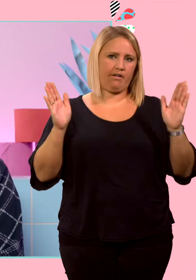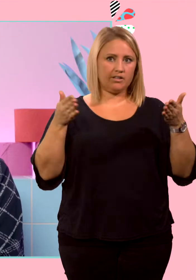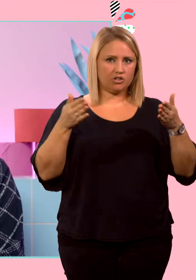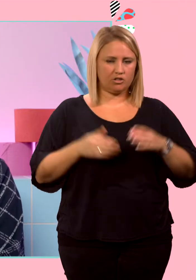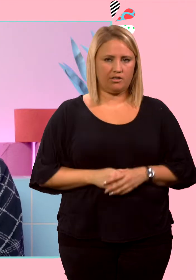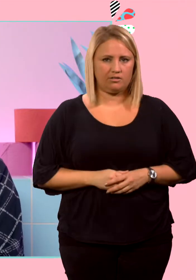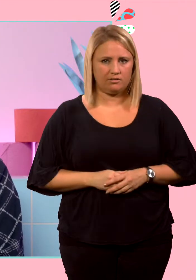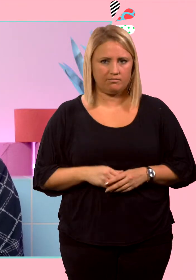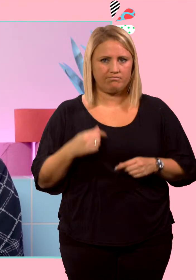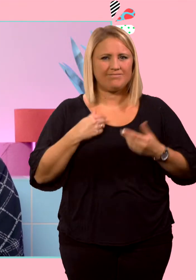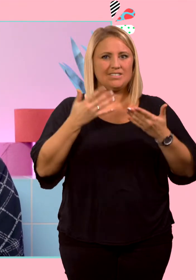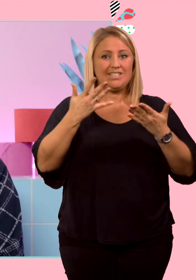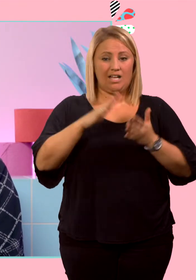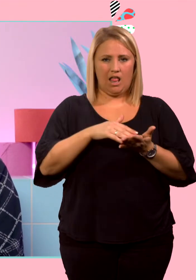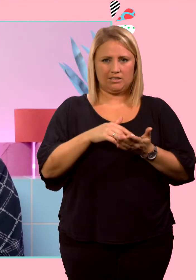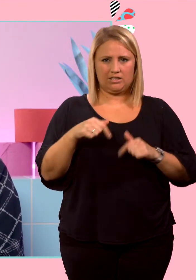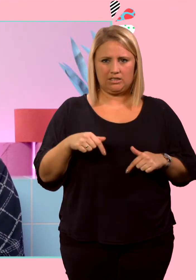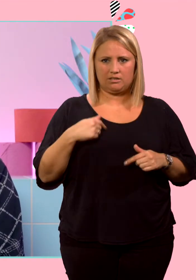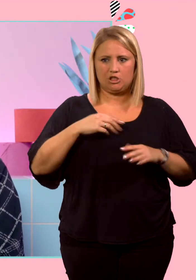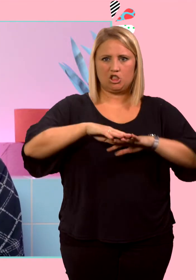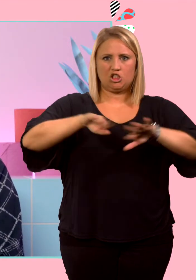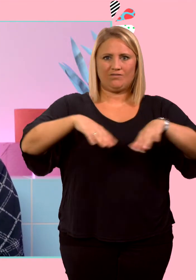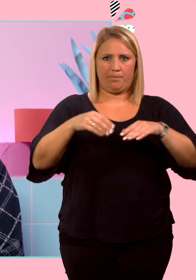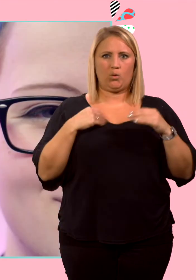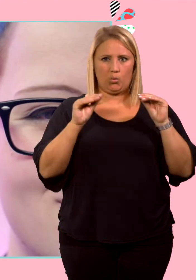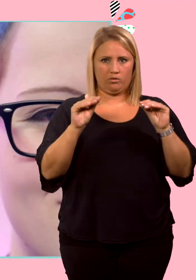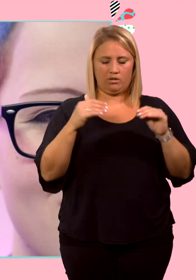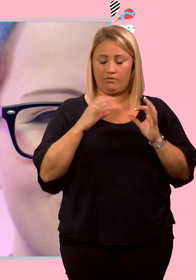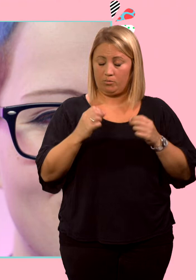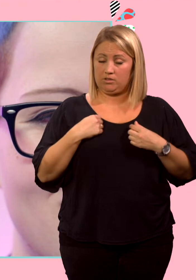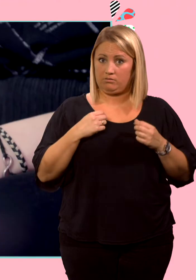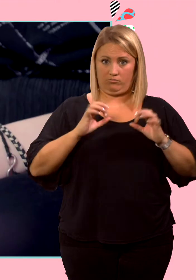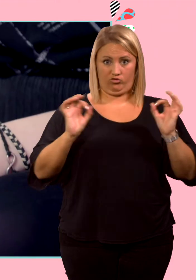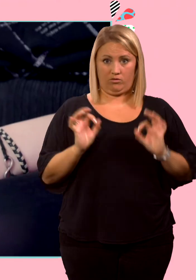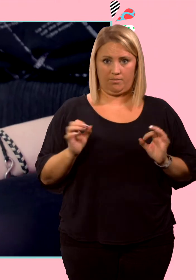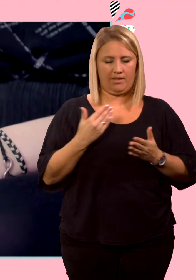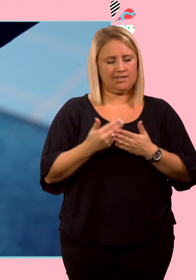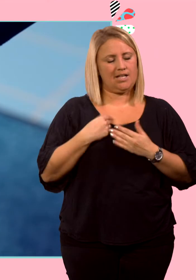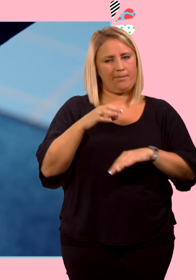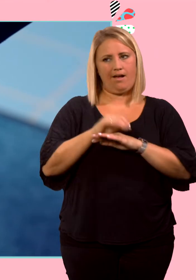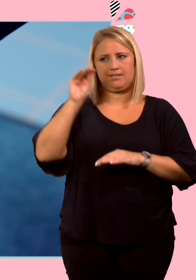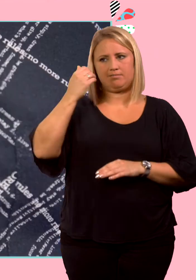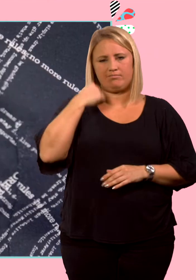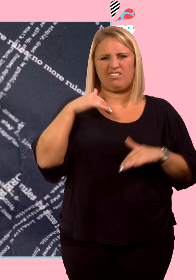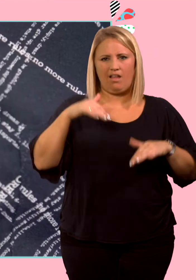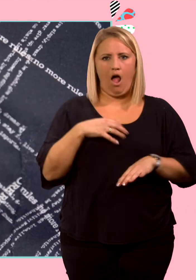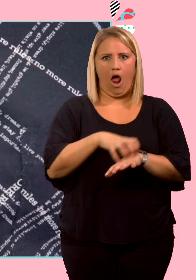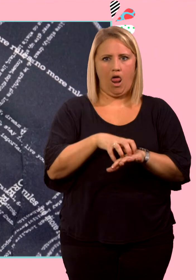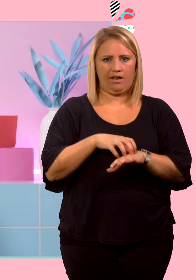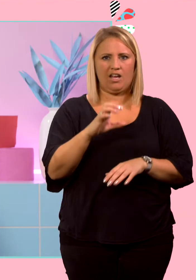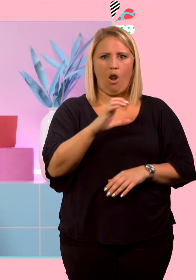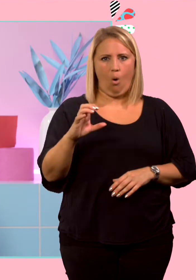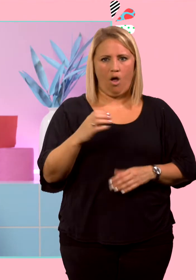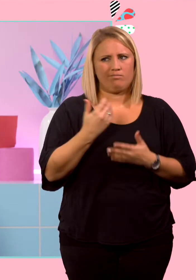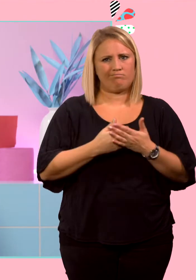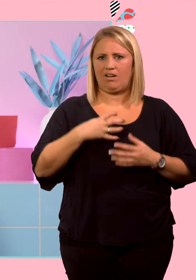10. Klasse hatten wir Schwimmen. Und das war natürlich mein absoluter Albtraum. Und dann habe ich zu meinem Arzt einfach gesagt, ich habe eine Chlorallergie. Bitte schreiben Sie mich